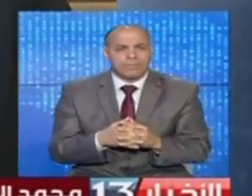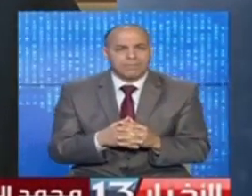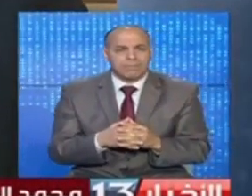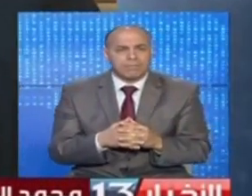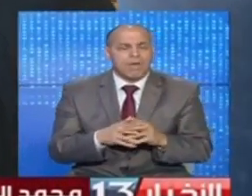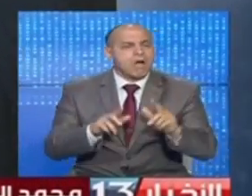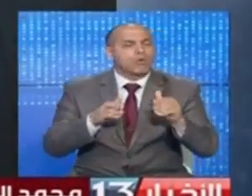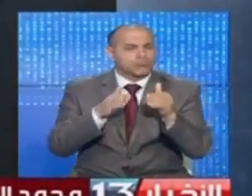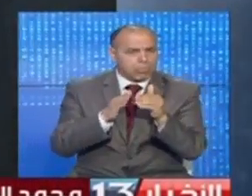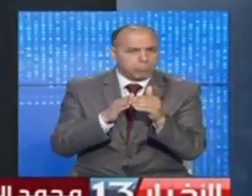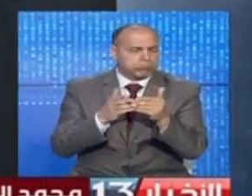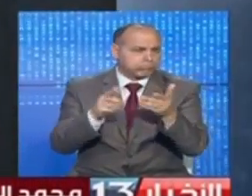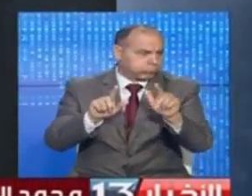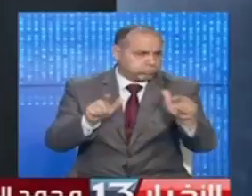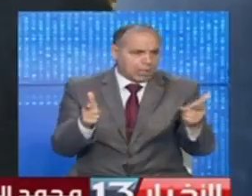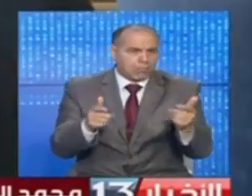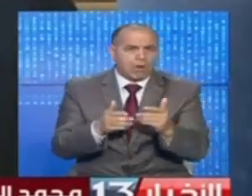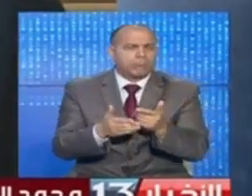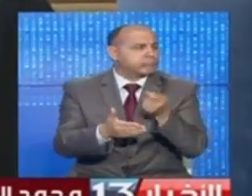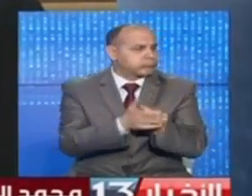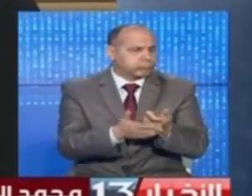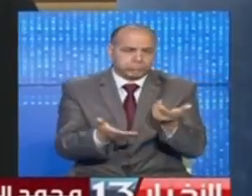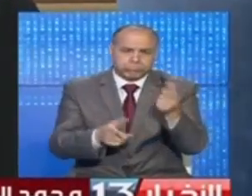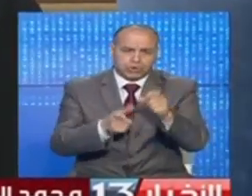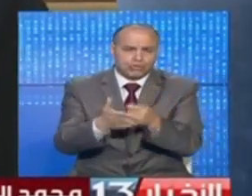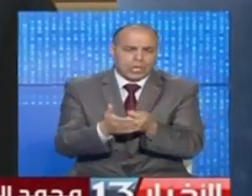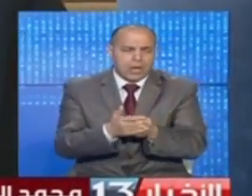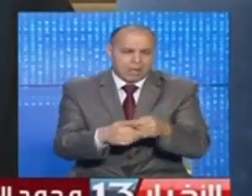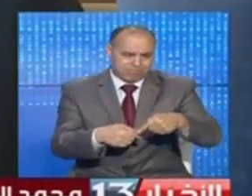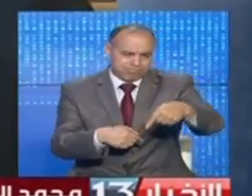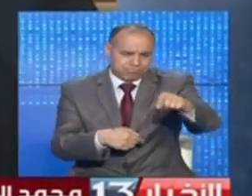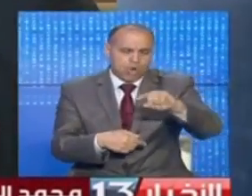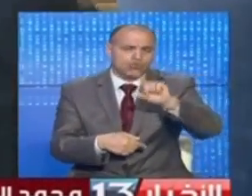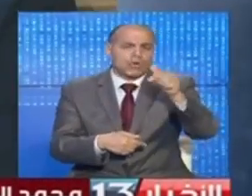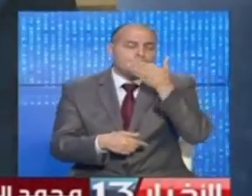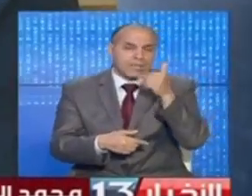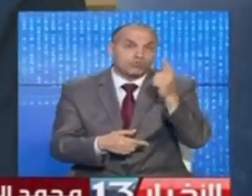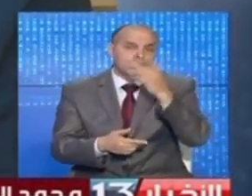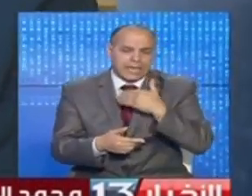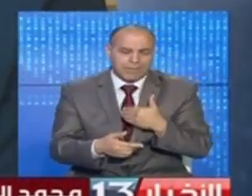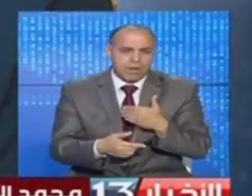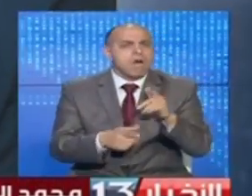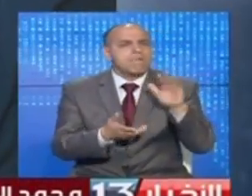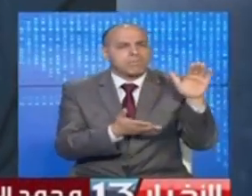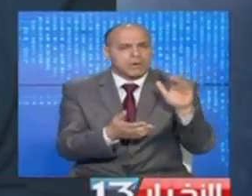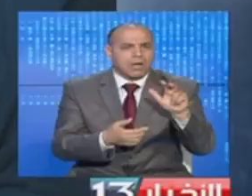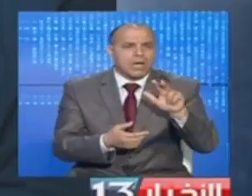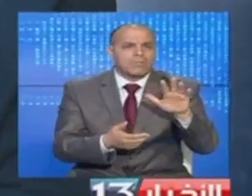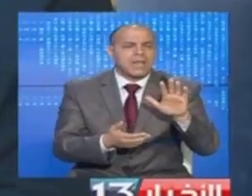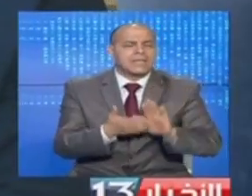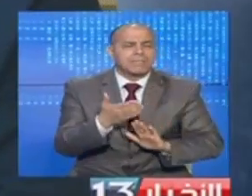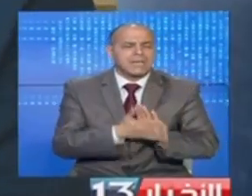وتوفي بالطلب على الاستهلاك، خاصة ونحن على أبواب شهر رمضان الكريم. هناك مخزون في حدود 35